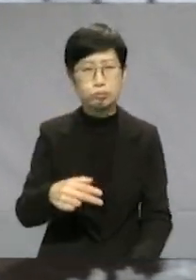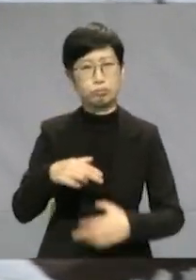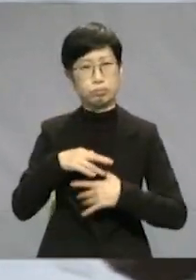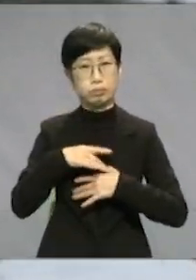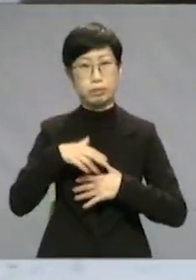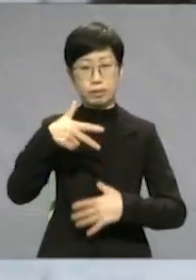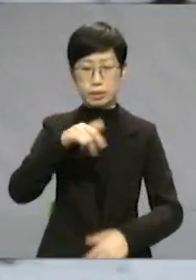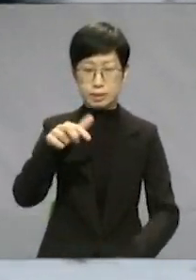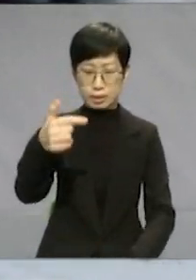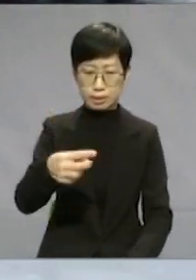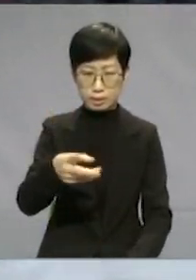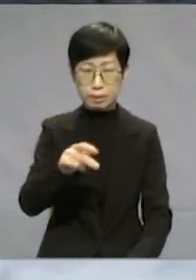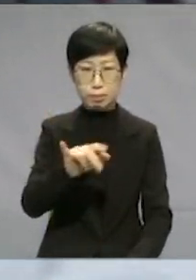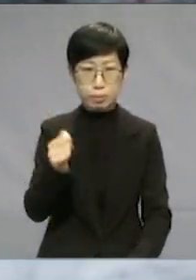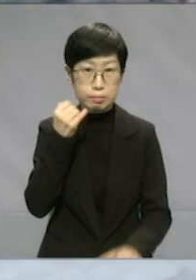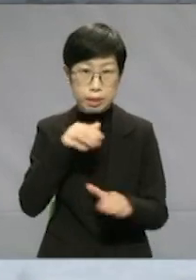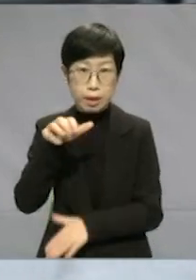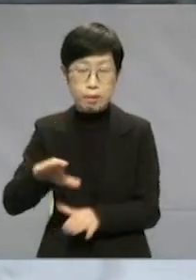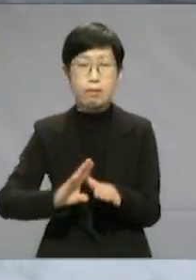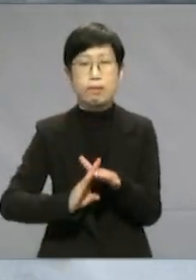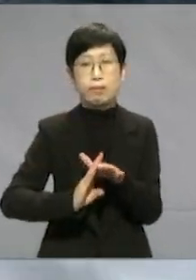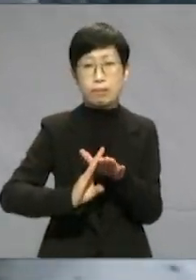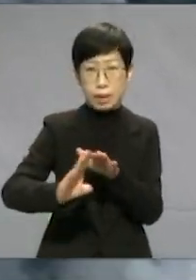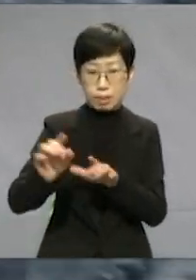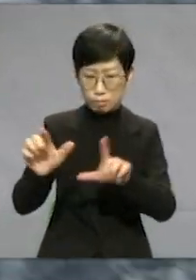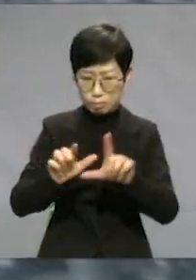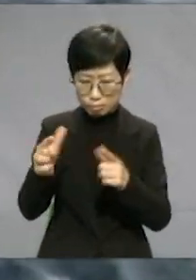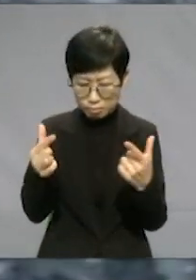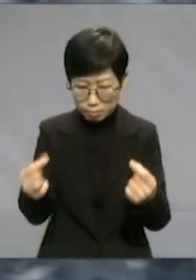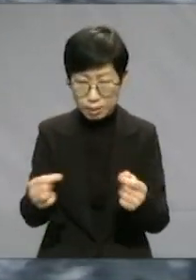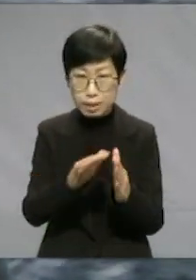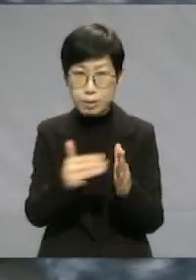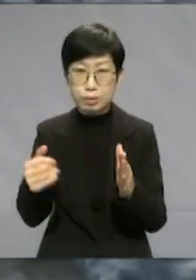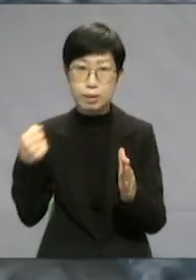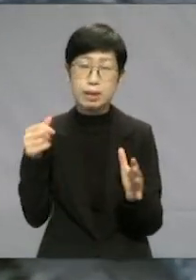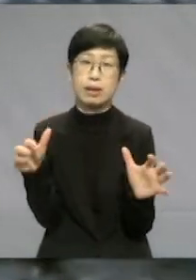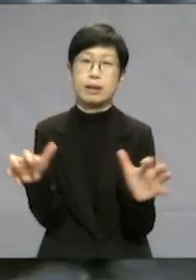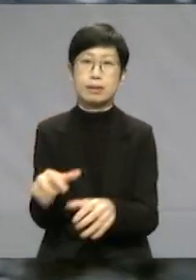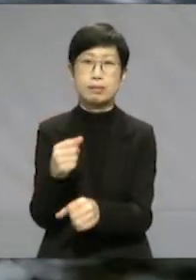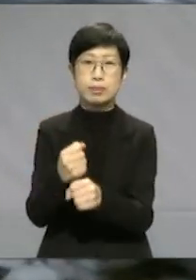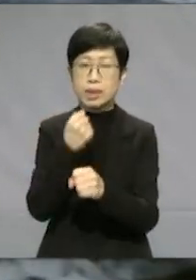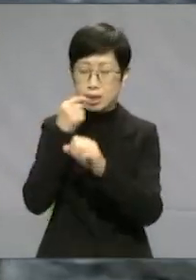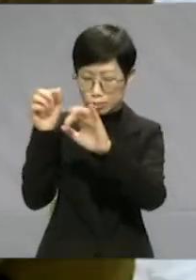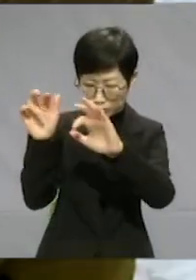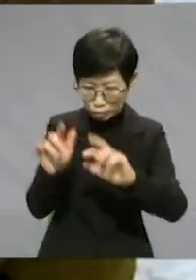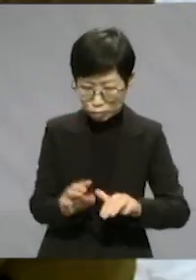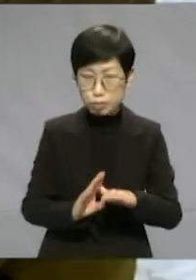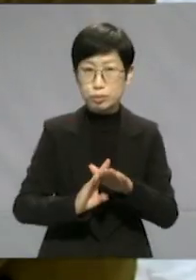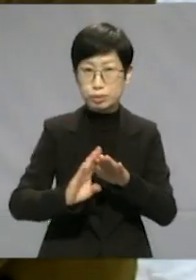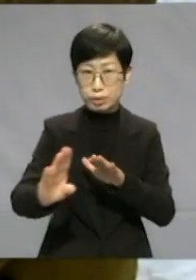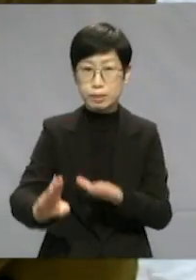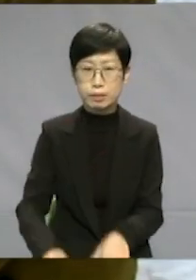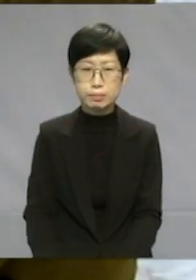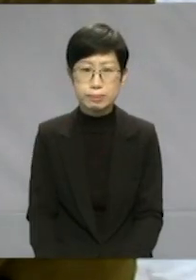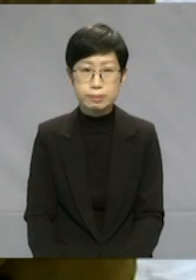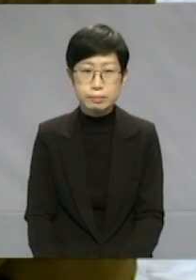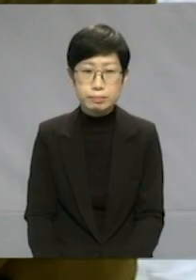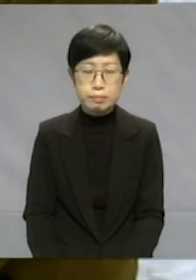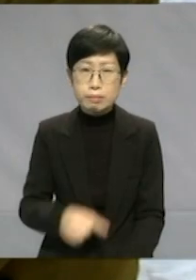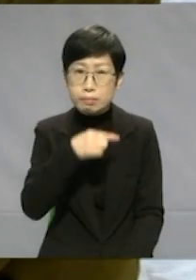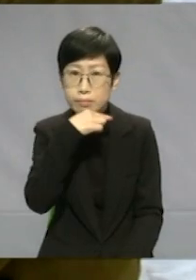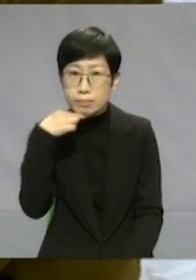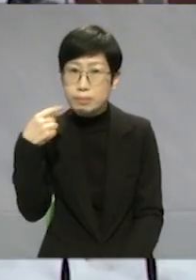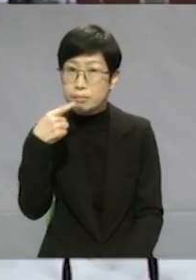등지느러미, 바다의 포식자 상어인데요. 가족이 힘을 모아 만든 눈상어랍니다. 스프레이로 상어의 붉은